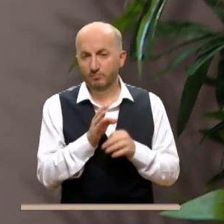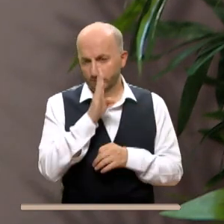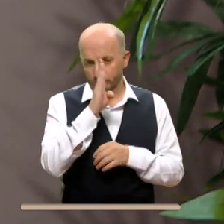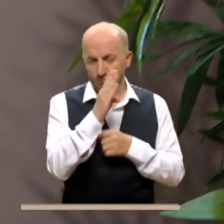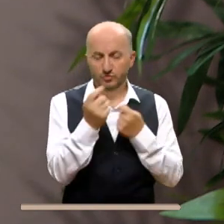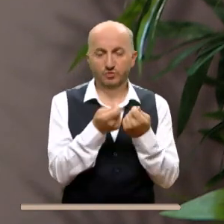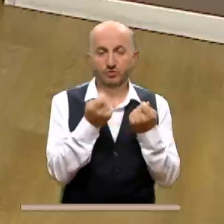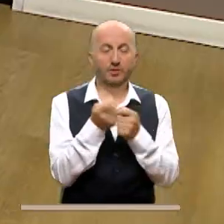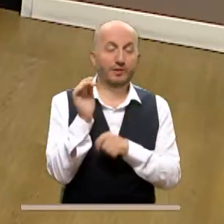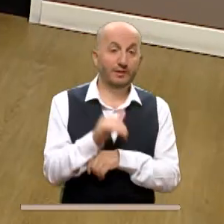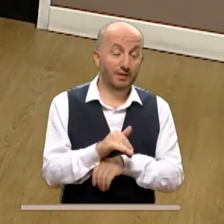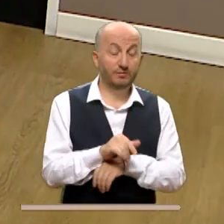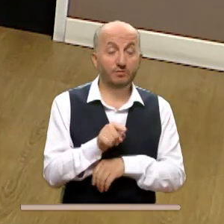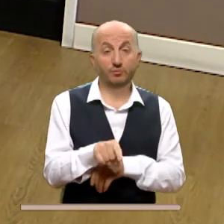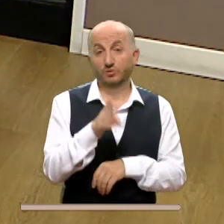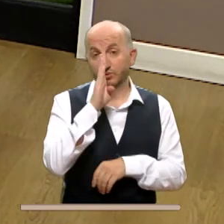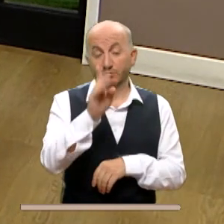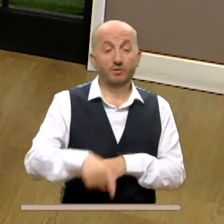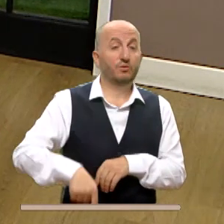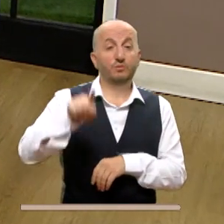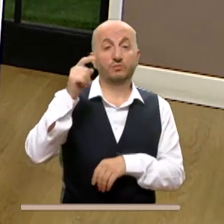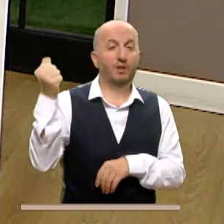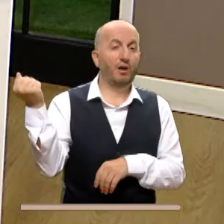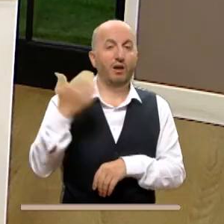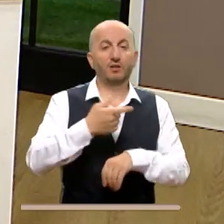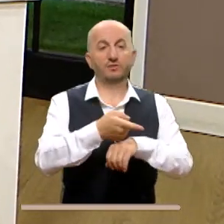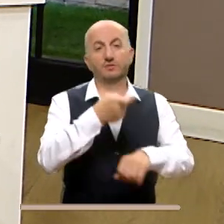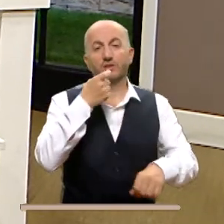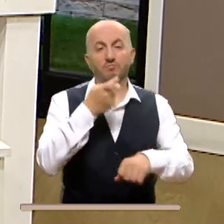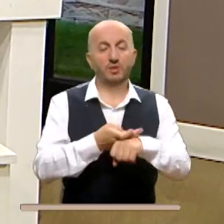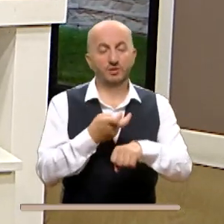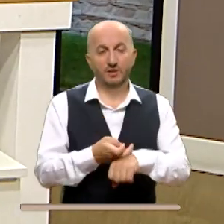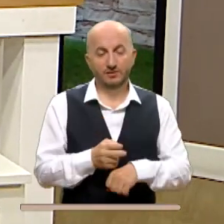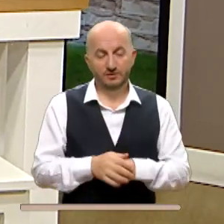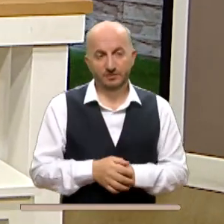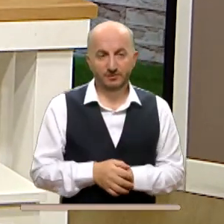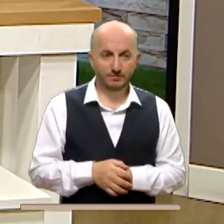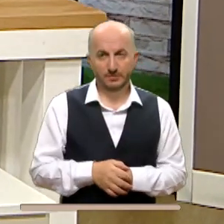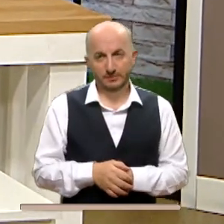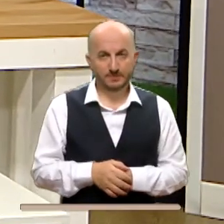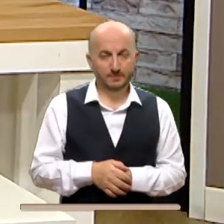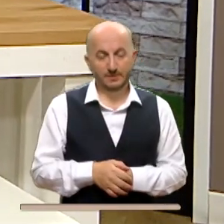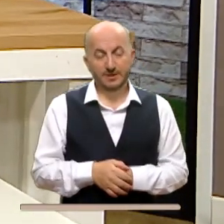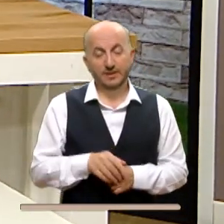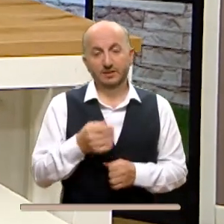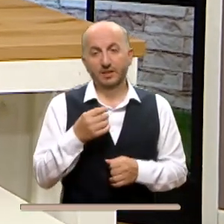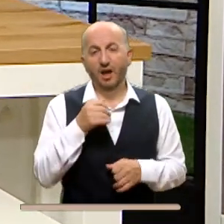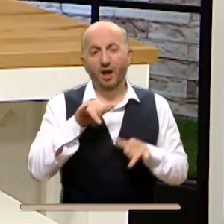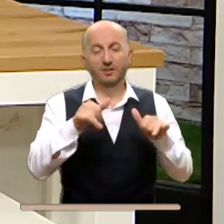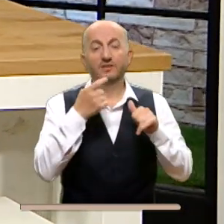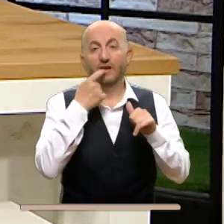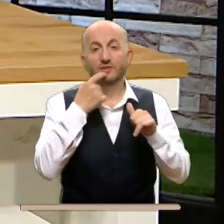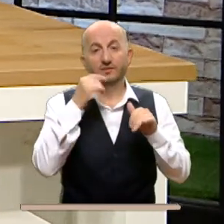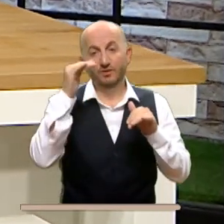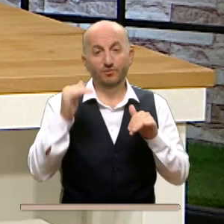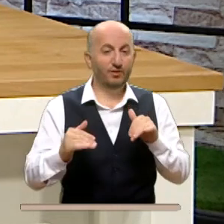gelmiş. Peki bu disiplini günde kaç saat çalışmayla başardın Yunus Emre? Bir böyle senin yaşıtlarına, senden daha ufak olanlara